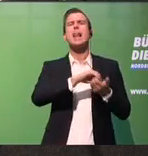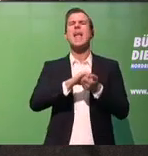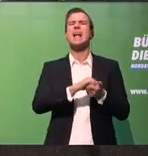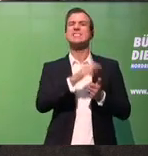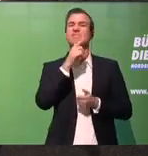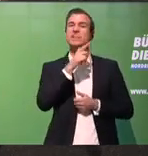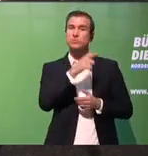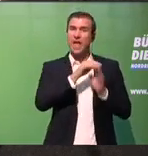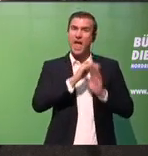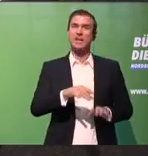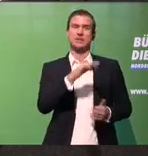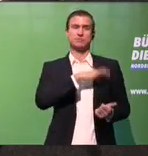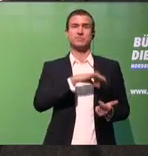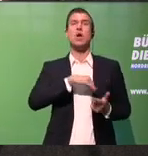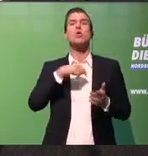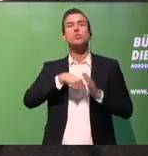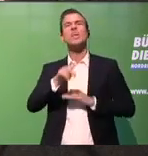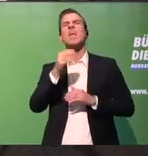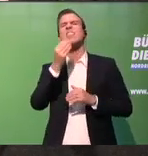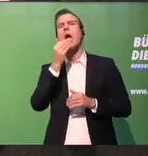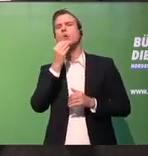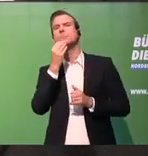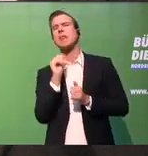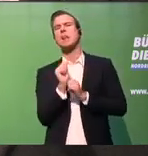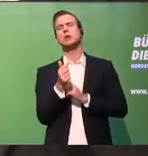extra Profite durch Nahrungsmittelspekulation.